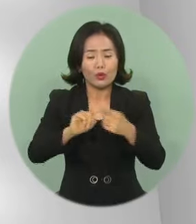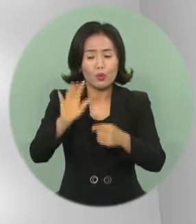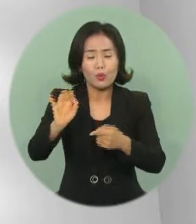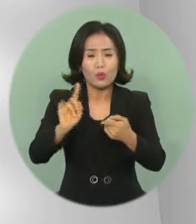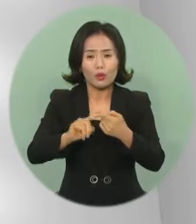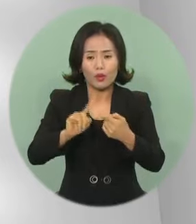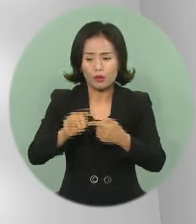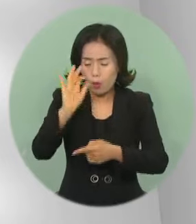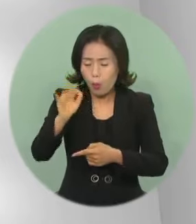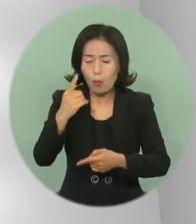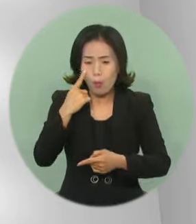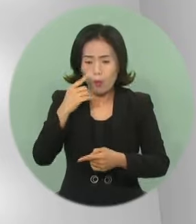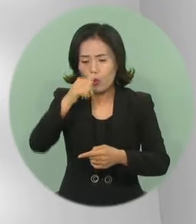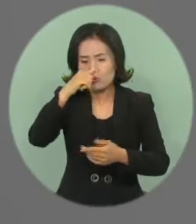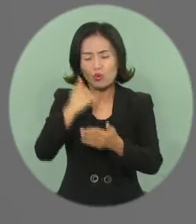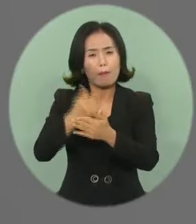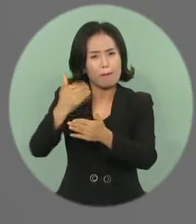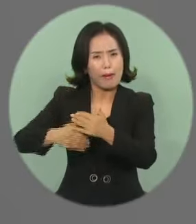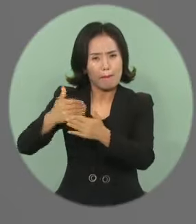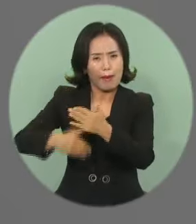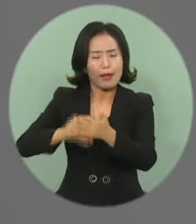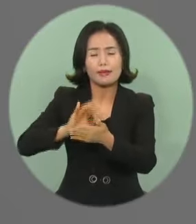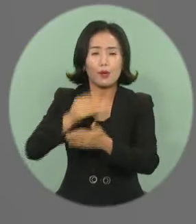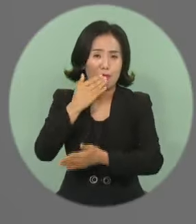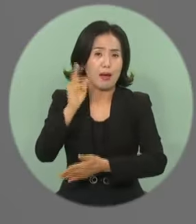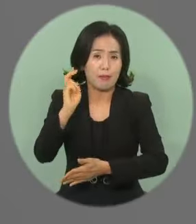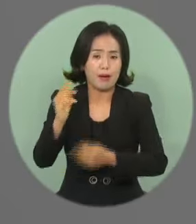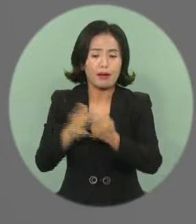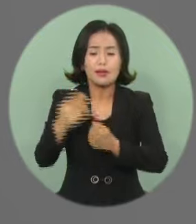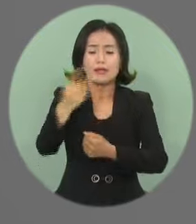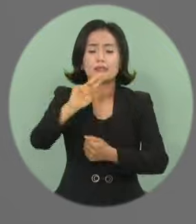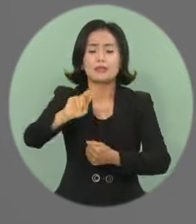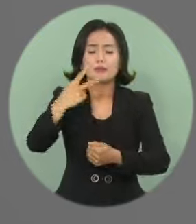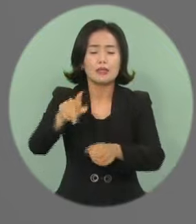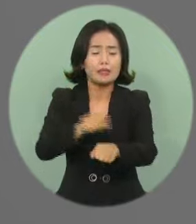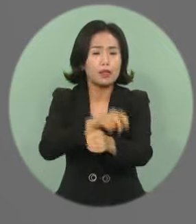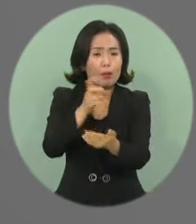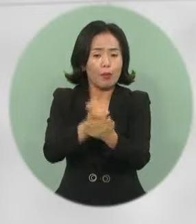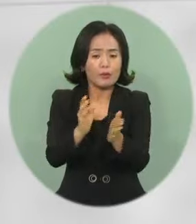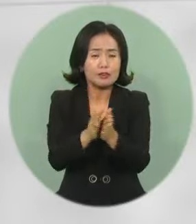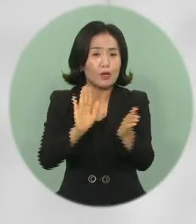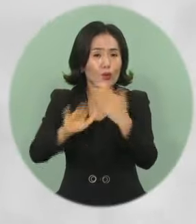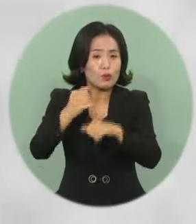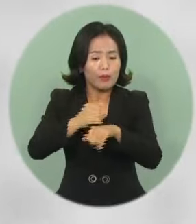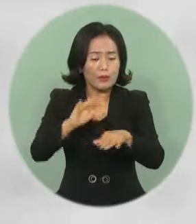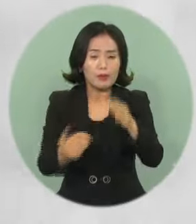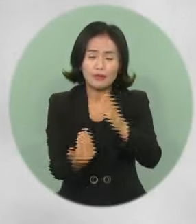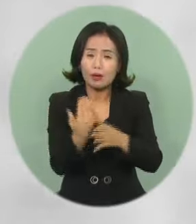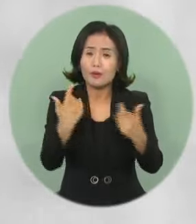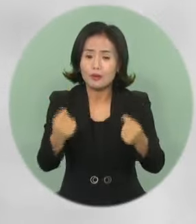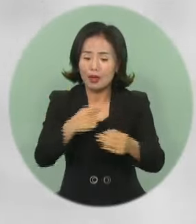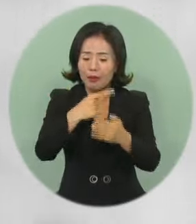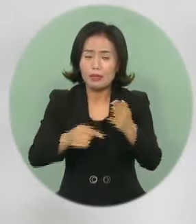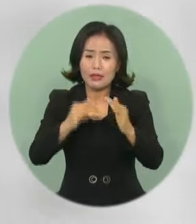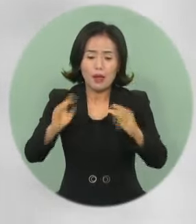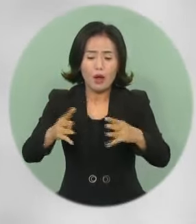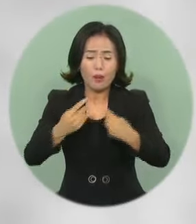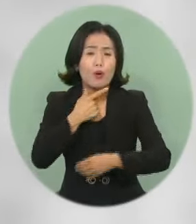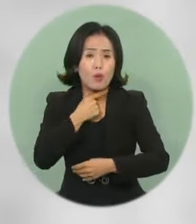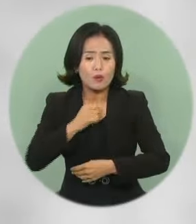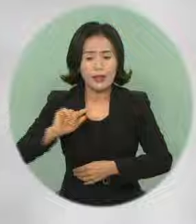등을 양형에 반영할 수 있습니다. 특히 2022년 특례 제도가 시행된 후에는 이번 사건처럼 피해자가